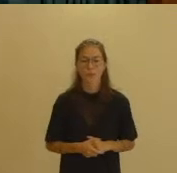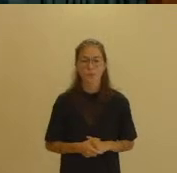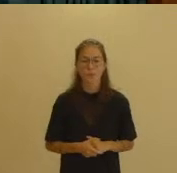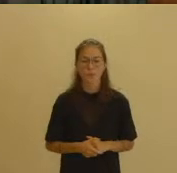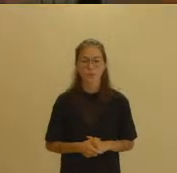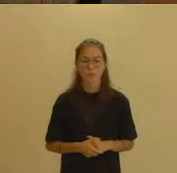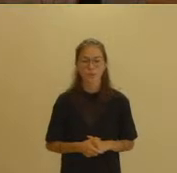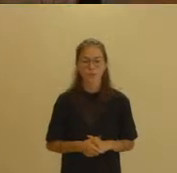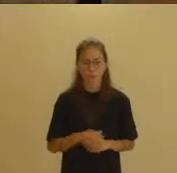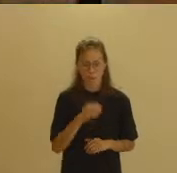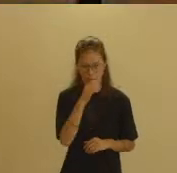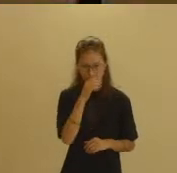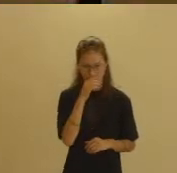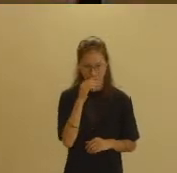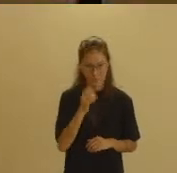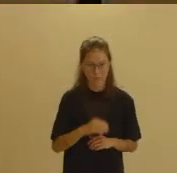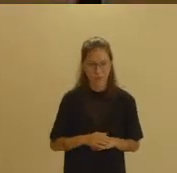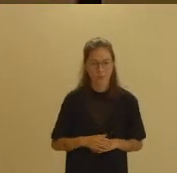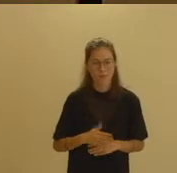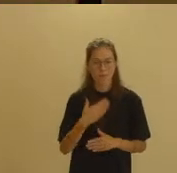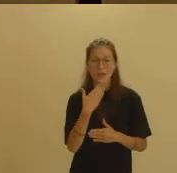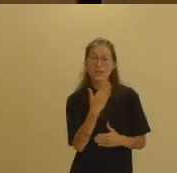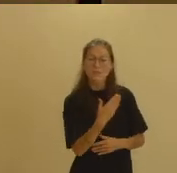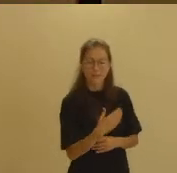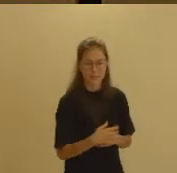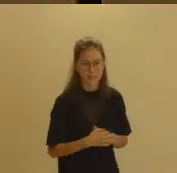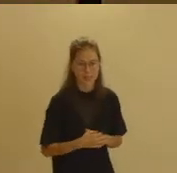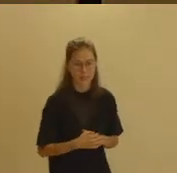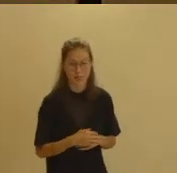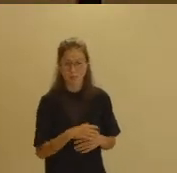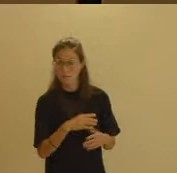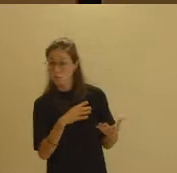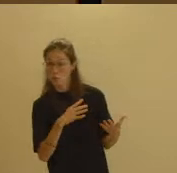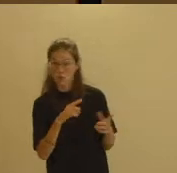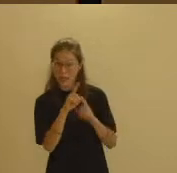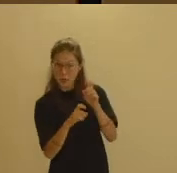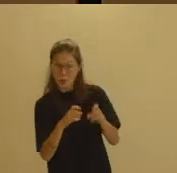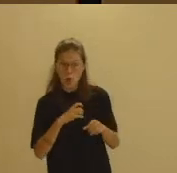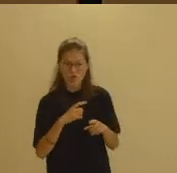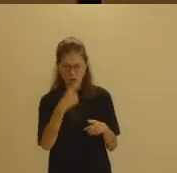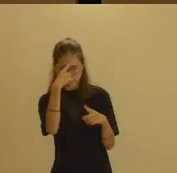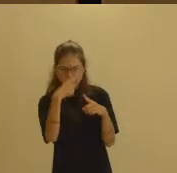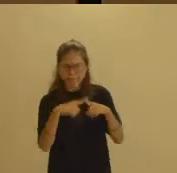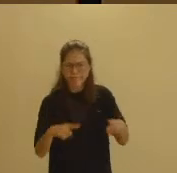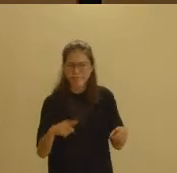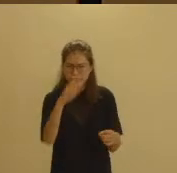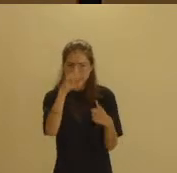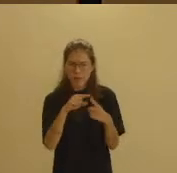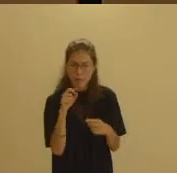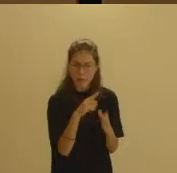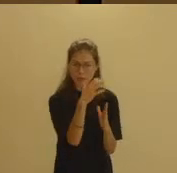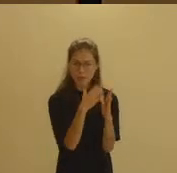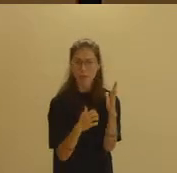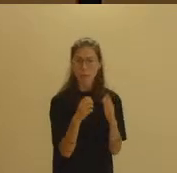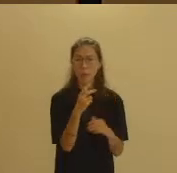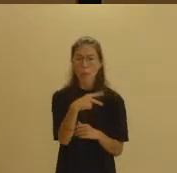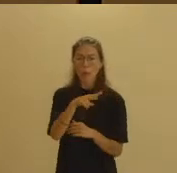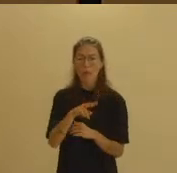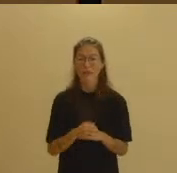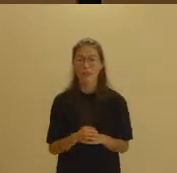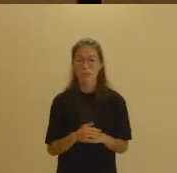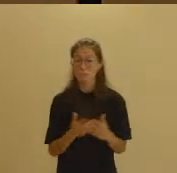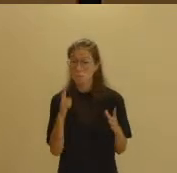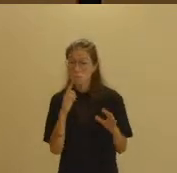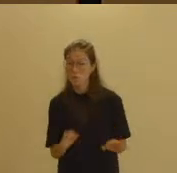Madame Ribarin. Y a-t-il des questions, des objections sur ce compte rendu? Je n'en vois